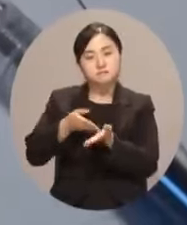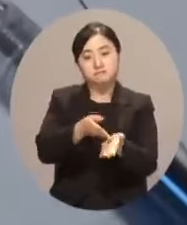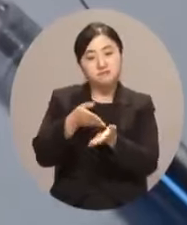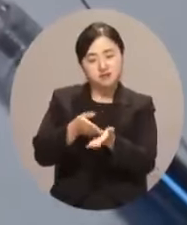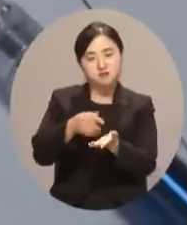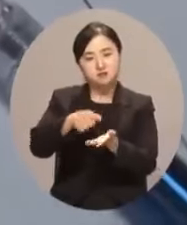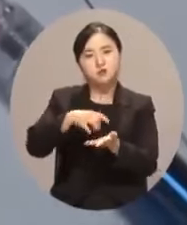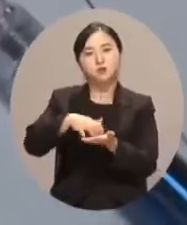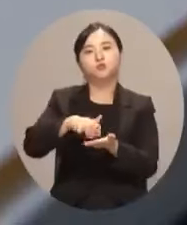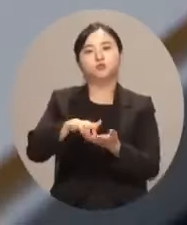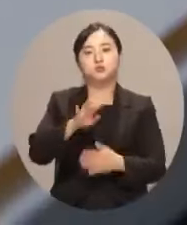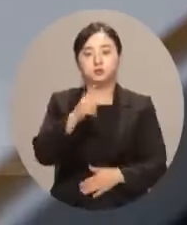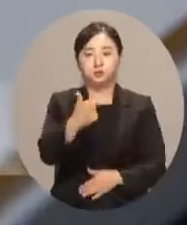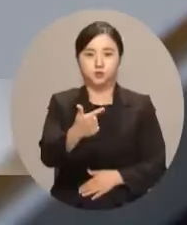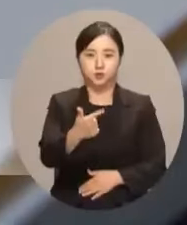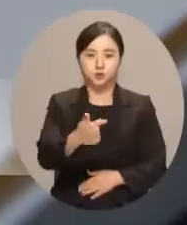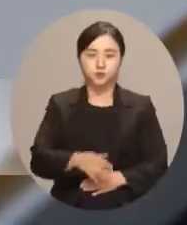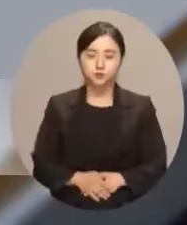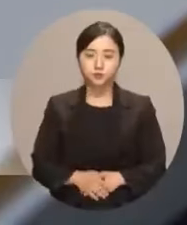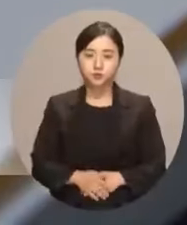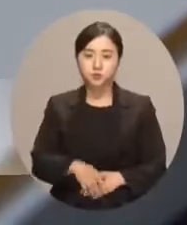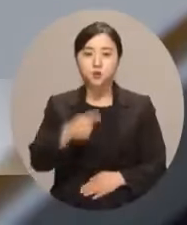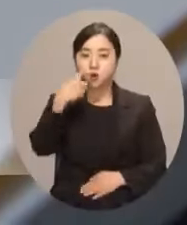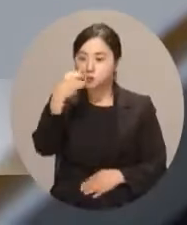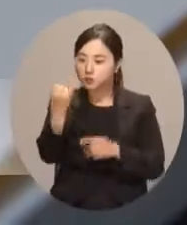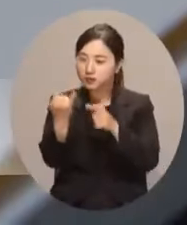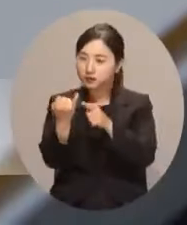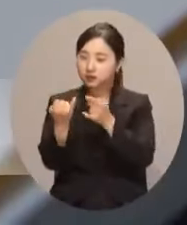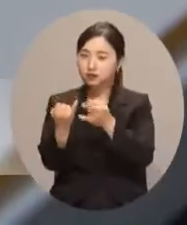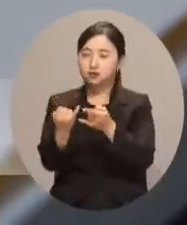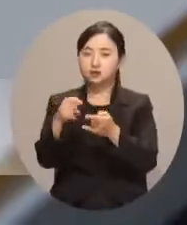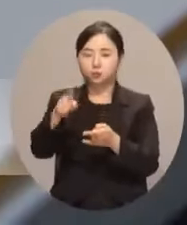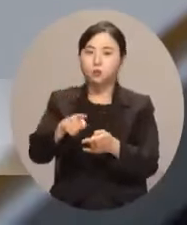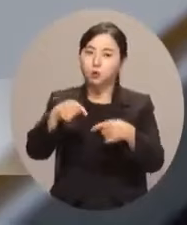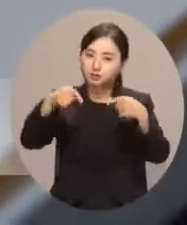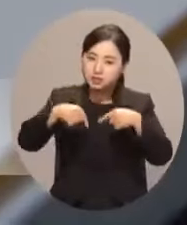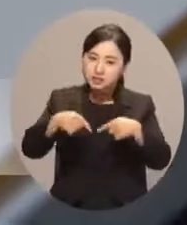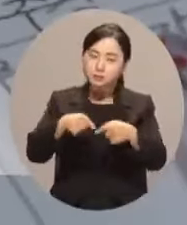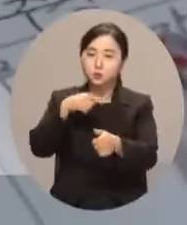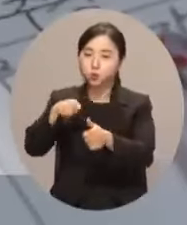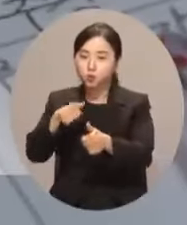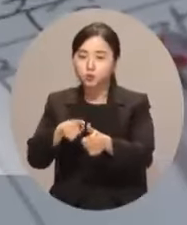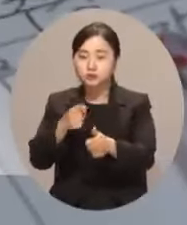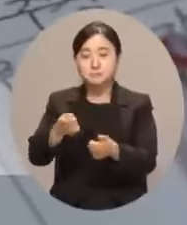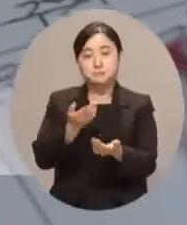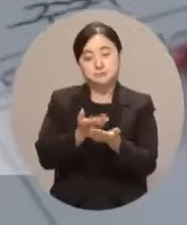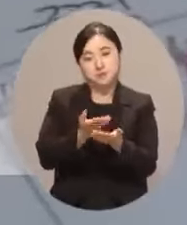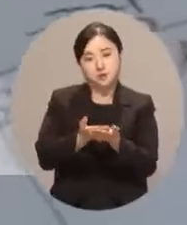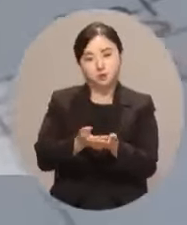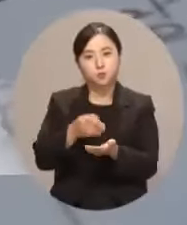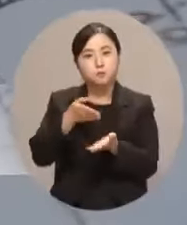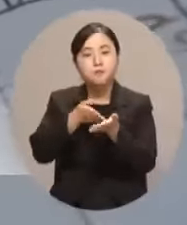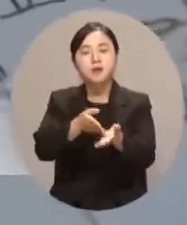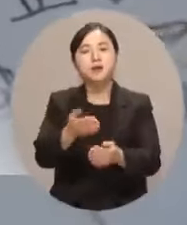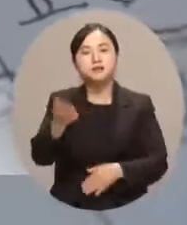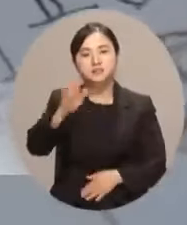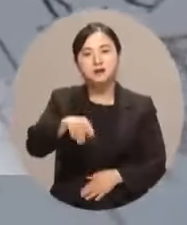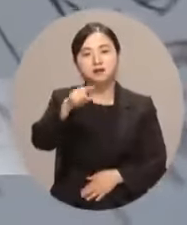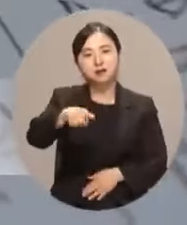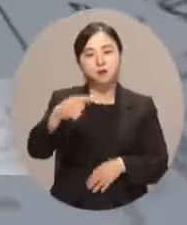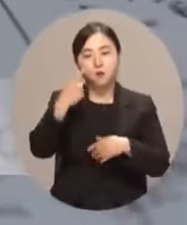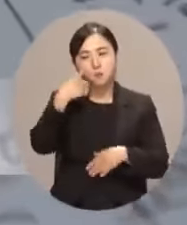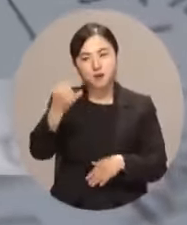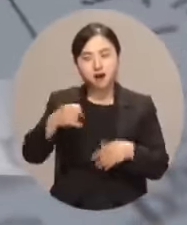이미 6건. 보호자인 어머니에게 상담이나 교육 등을 위한 동의를 구하곤 했지만 어머니는 늘 이를